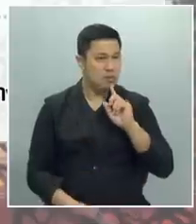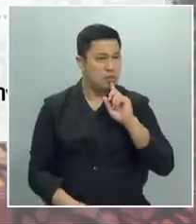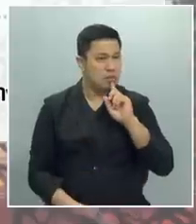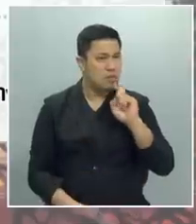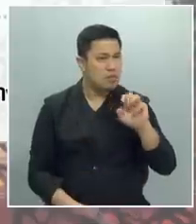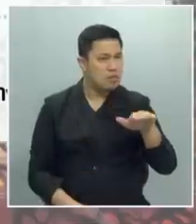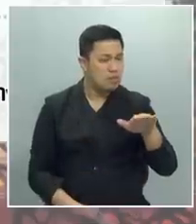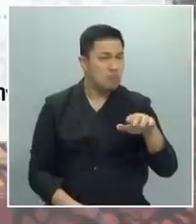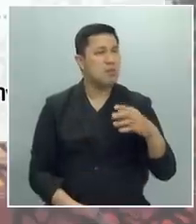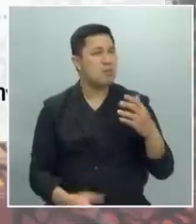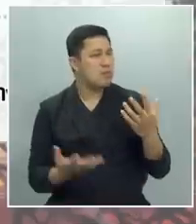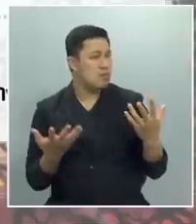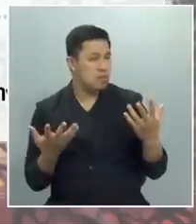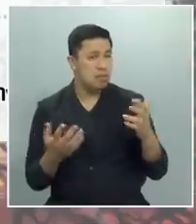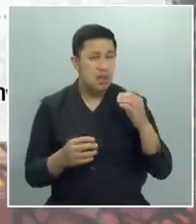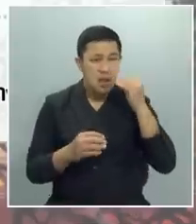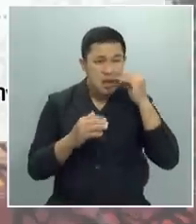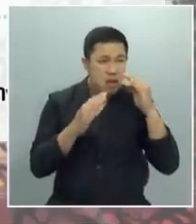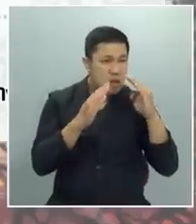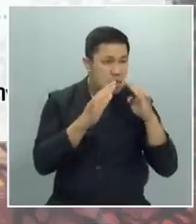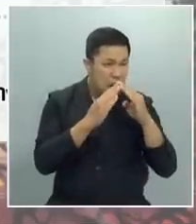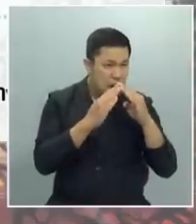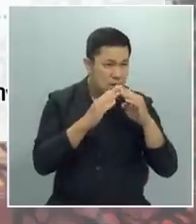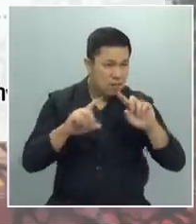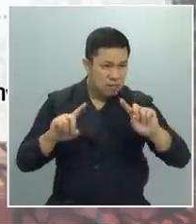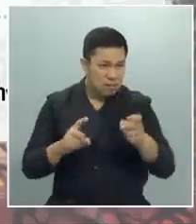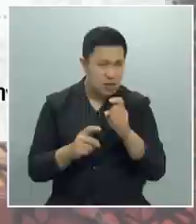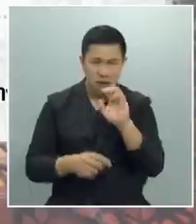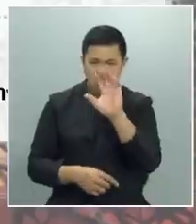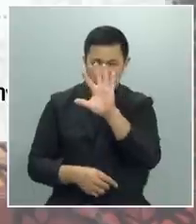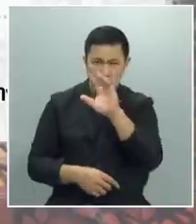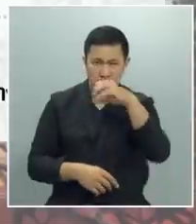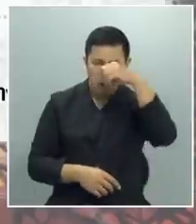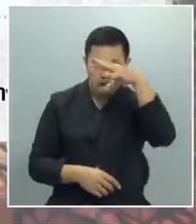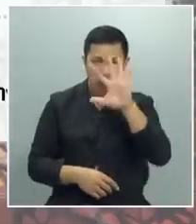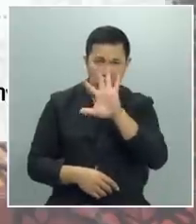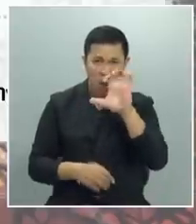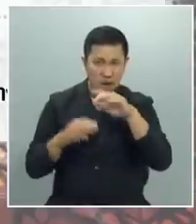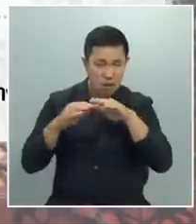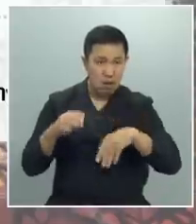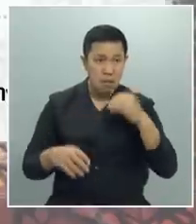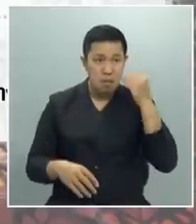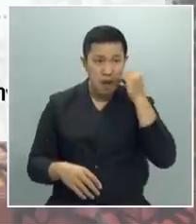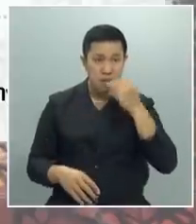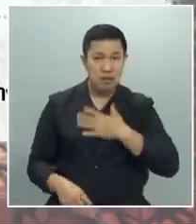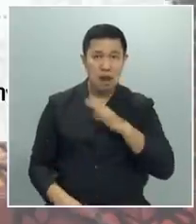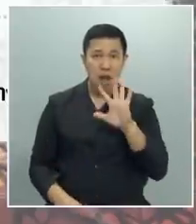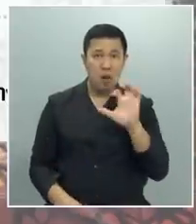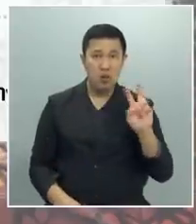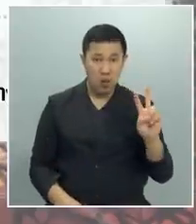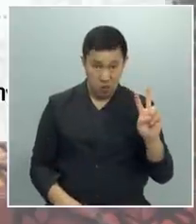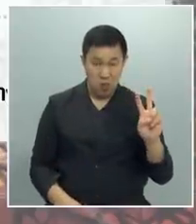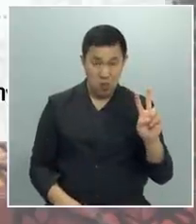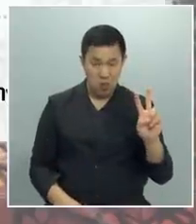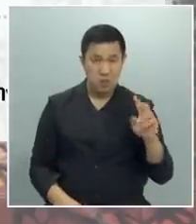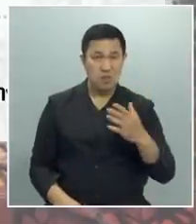ประการที่ 1บ้านอยู่อาศัยแล้วไปวงเล็บว่าใช้ไฟไม่เกิน 500หน่วยอย่างบ้านผม 502หน่วยอย่างนี้เป็น